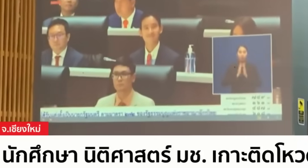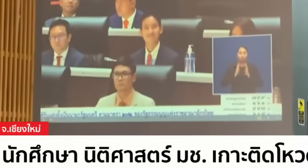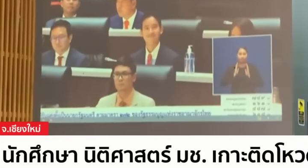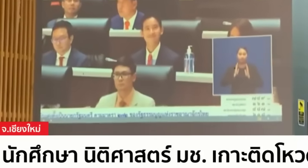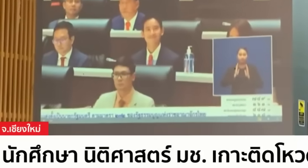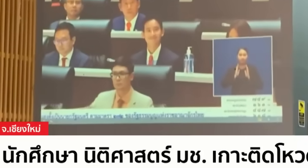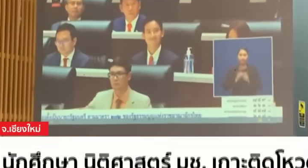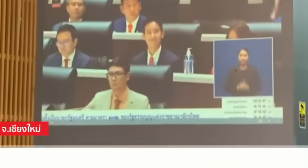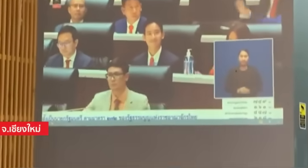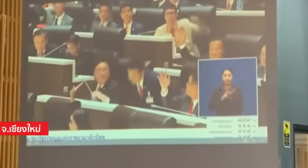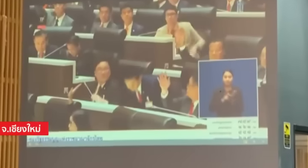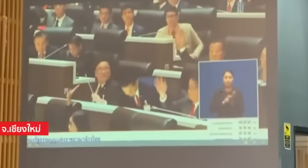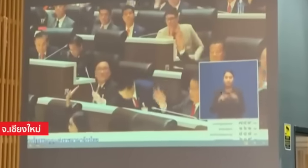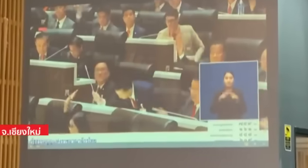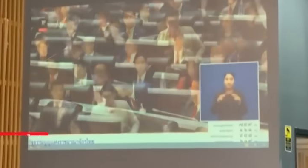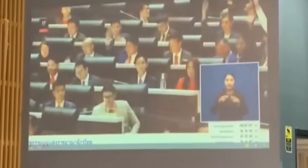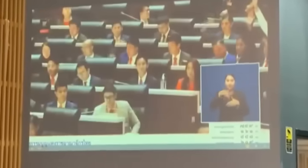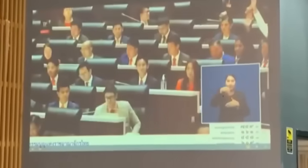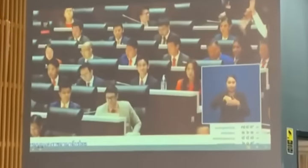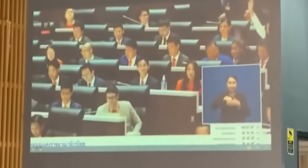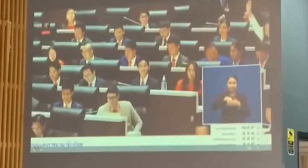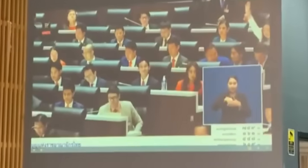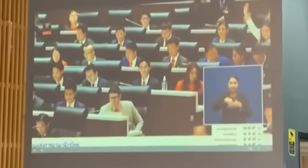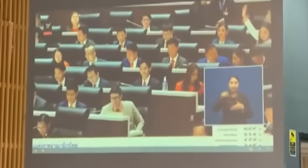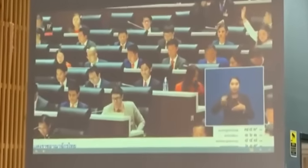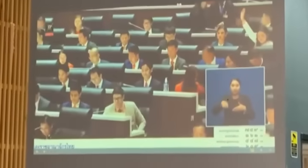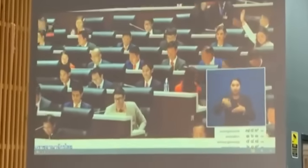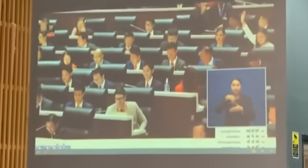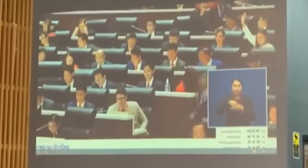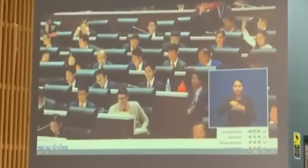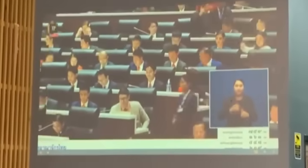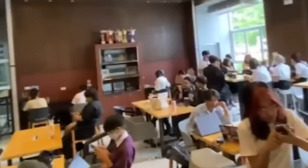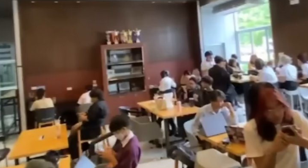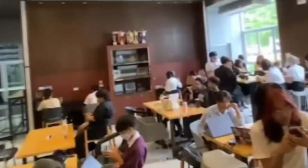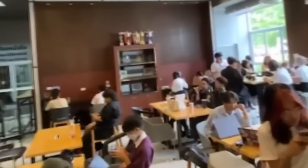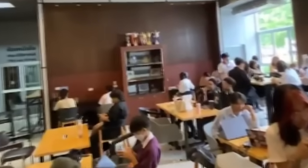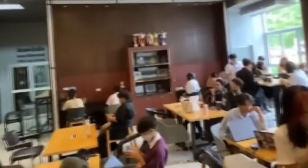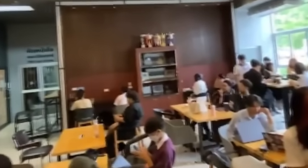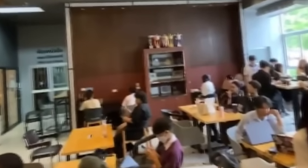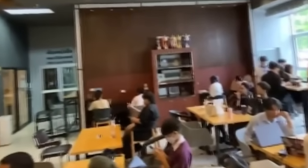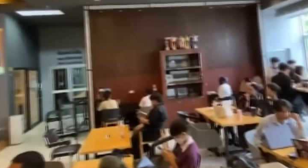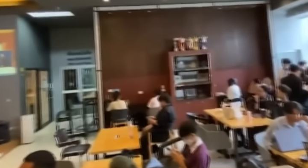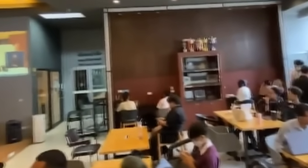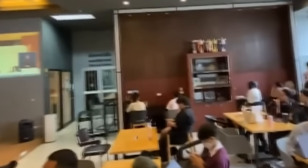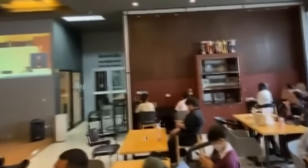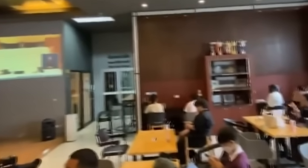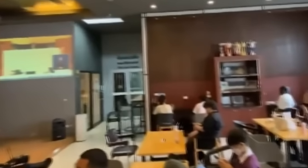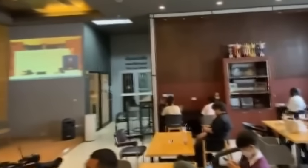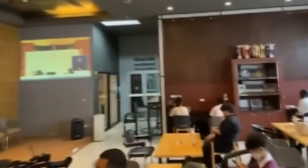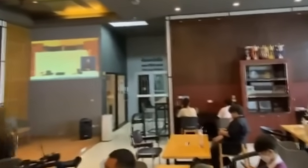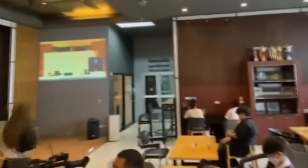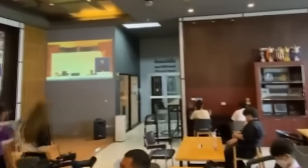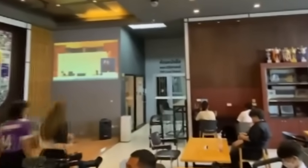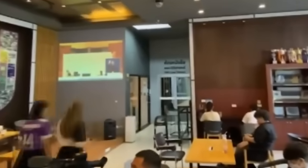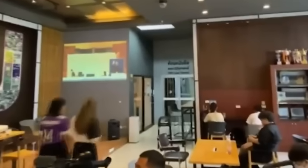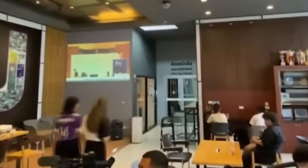ตามนะครับของน้องๆนะนักศึกษานิติศาสตร์ทางมหาวิทยาลัยเชียงใหม่นะครับก็มาติดตามกันเหมือนกันอย่างที่บอกตอนนี้หลายกลุ่มหลายคนก็มาลุ้นกันว่าบ้านเราจะได้นายกวันนี้เ